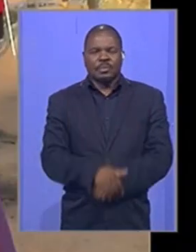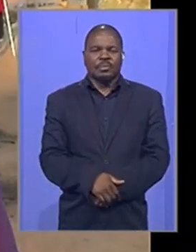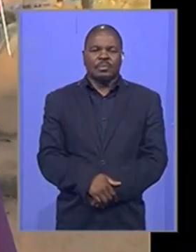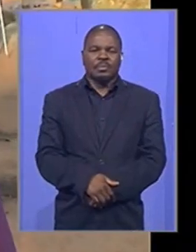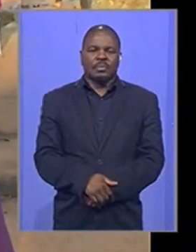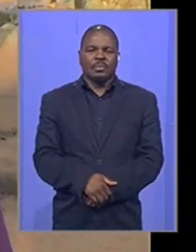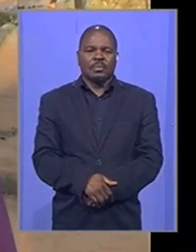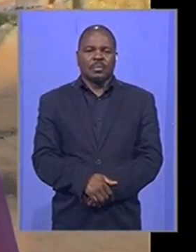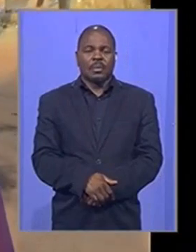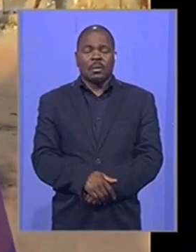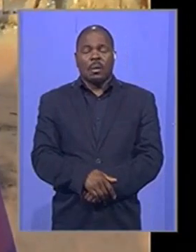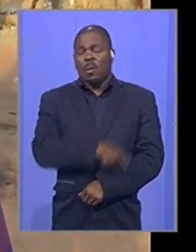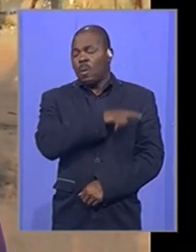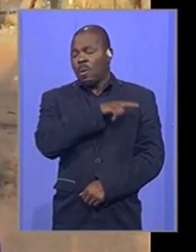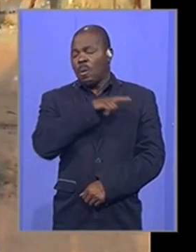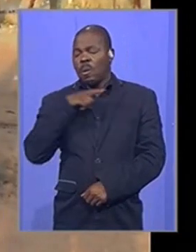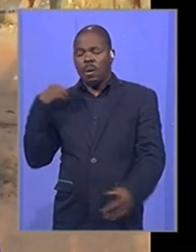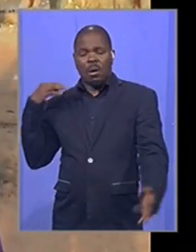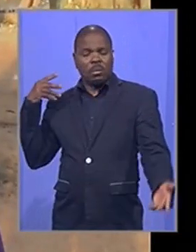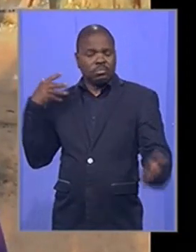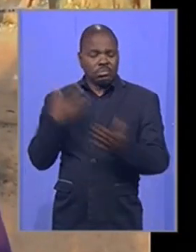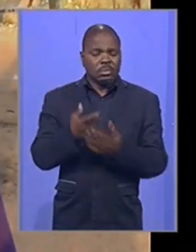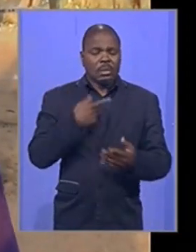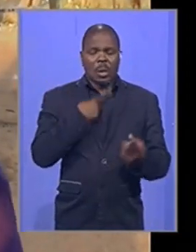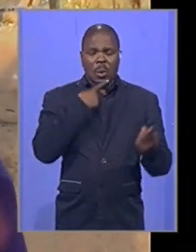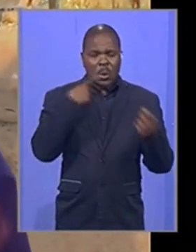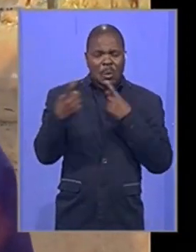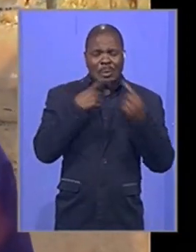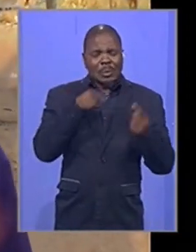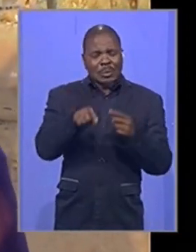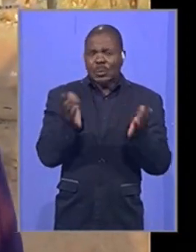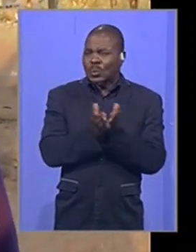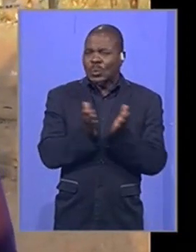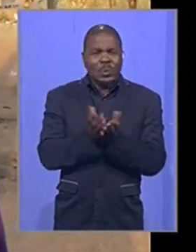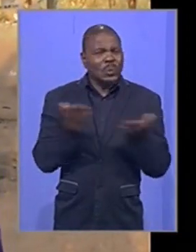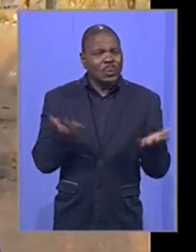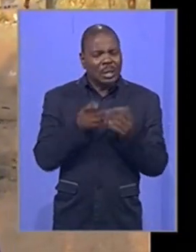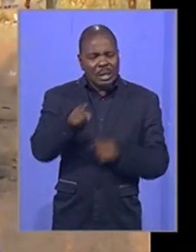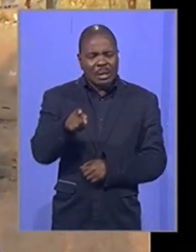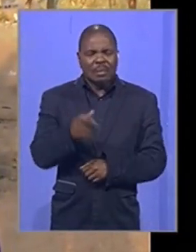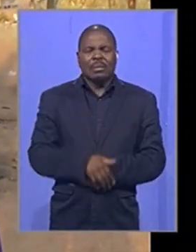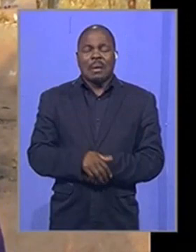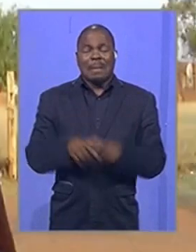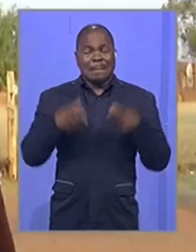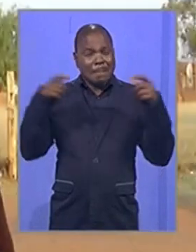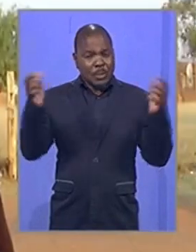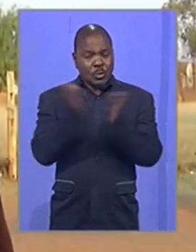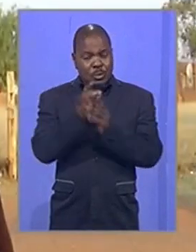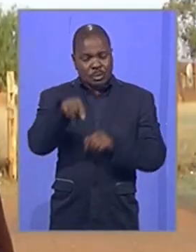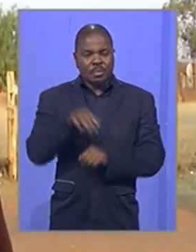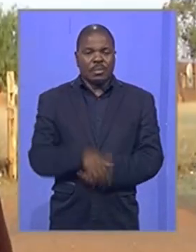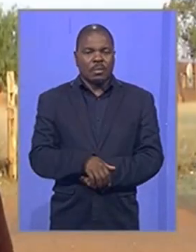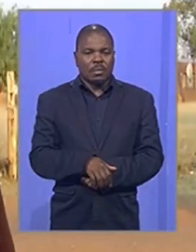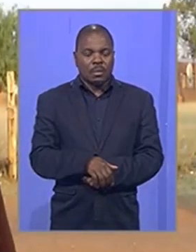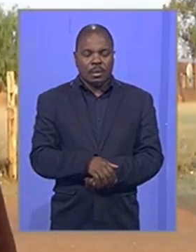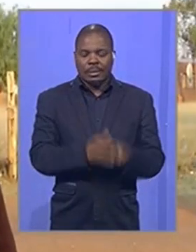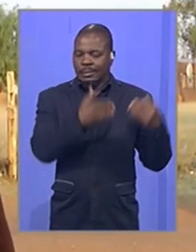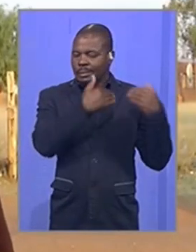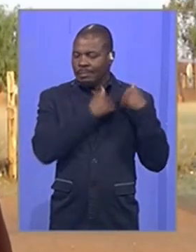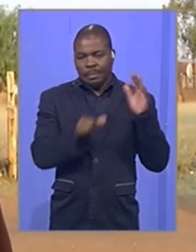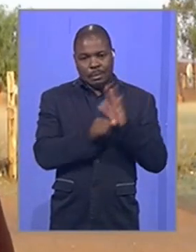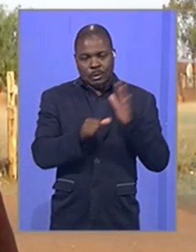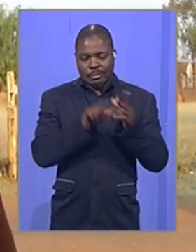Re nako telele re lela ka sekolo sa rena sa Morokong primary. Sekolo se ke sekolo se segolo mo Morokong. Safety ke tla pele, dithuto di tla